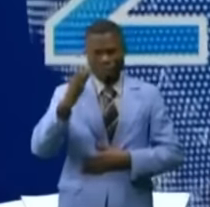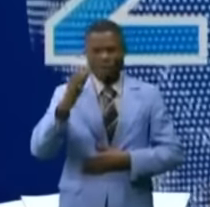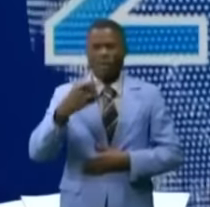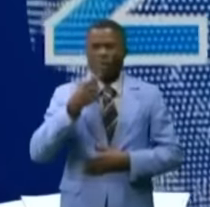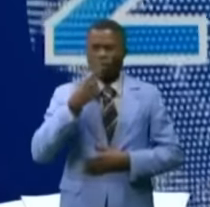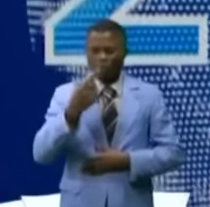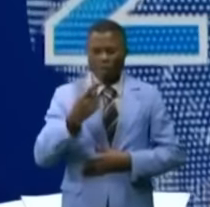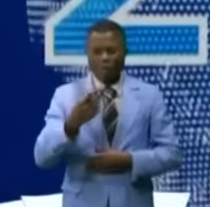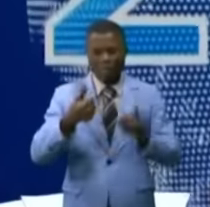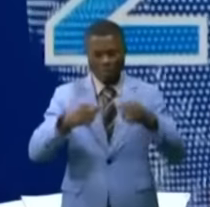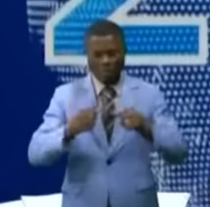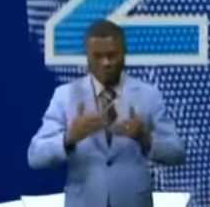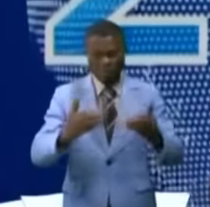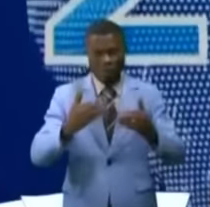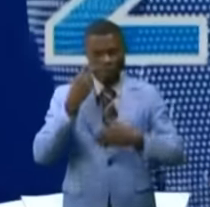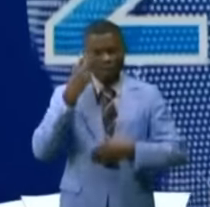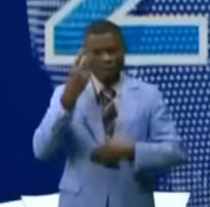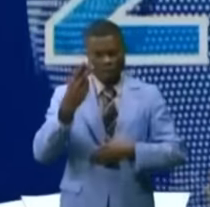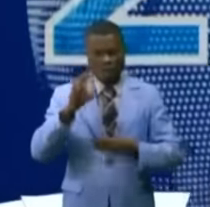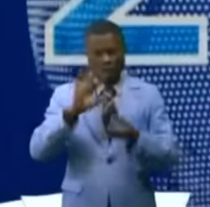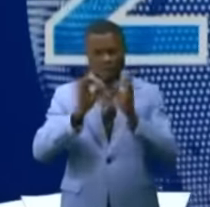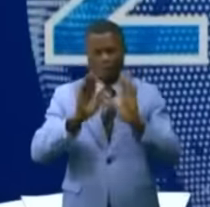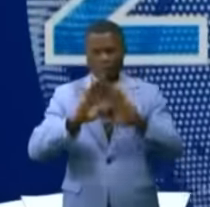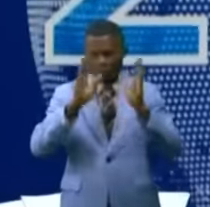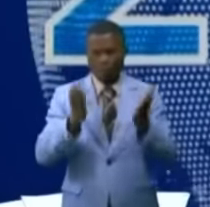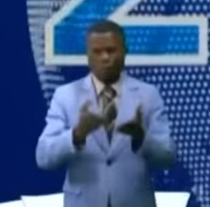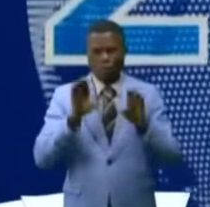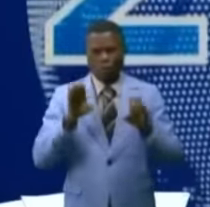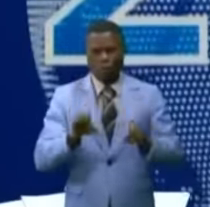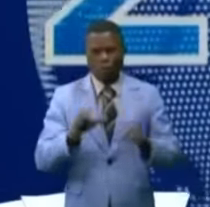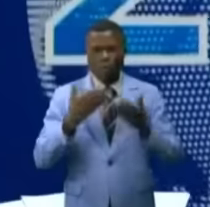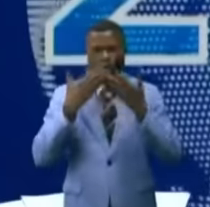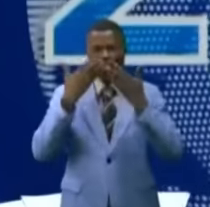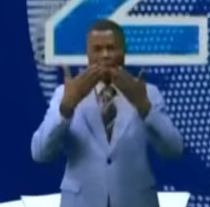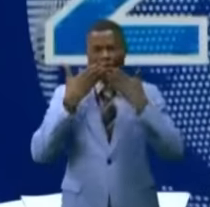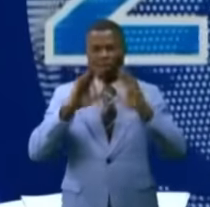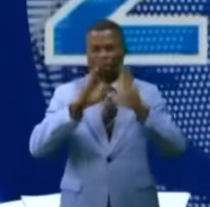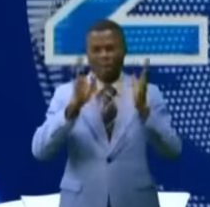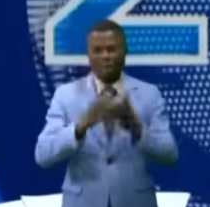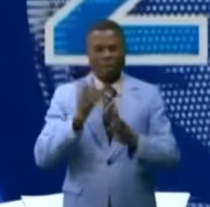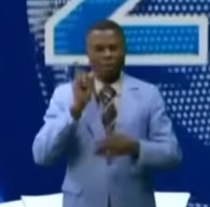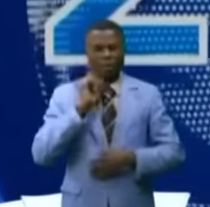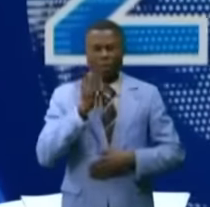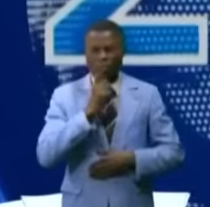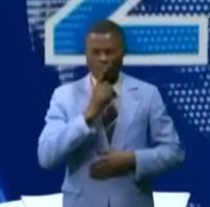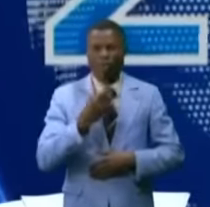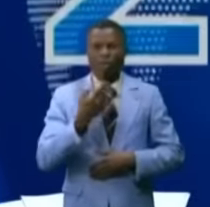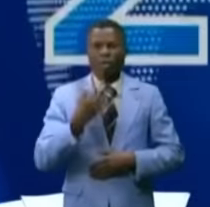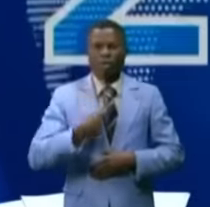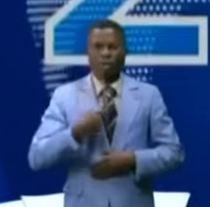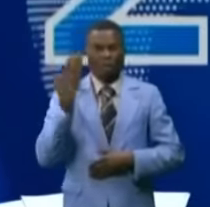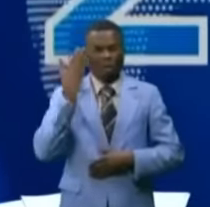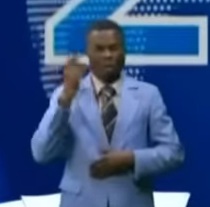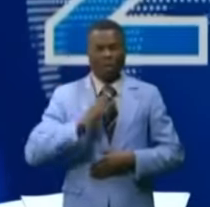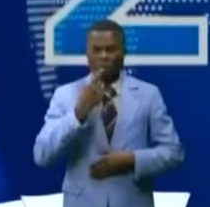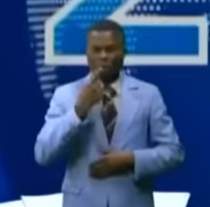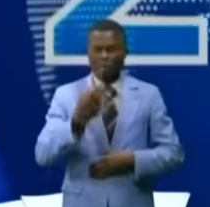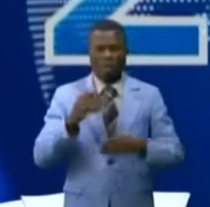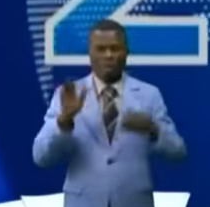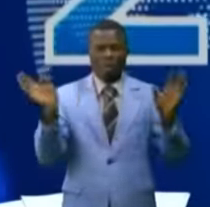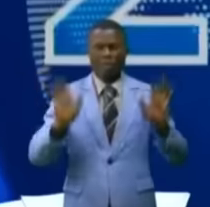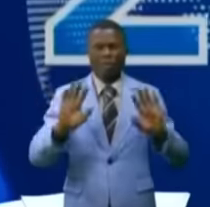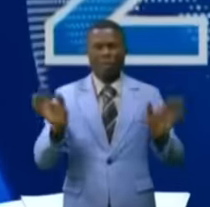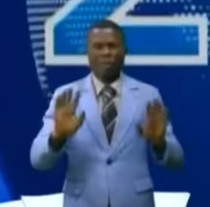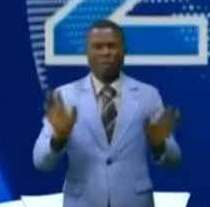Yvette Makuntima l'a rédigé. Merci à vous de l'avoir suivi. 23h, Mamie France Zaina. Moi, je vous reviens demain